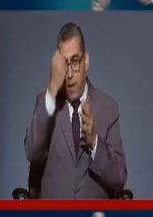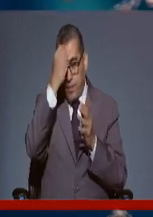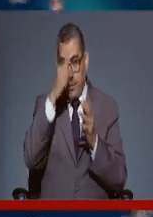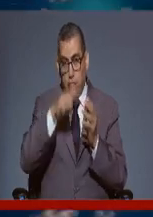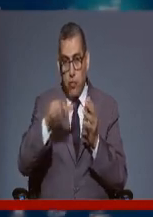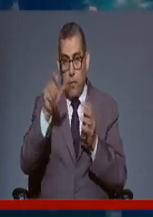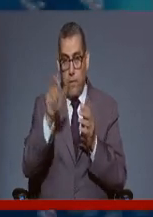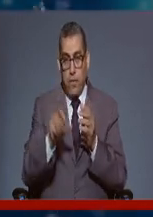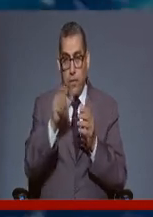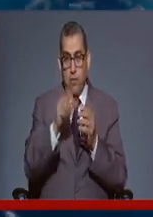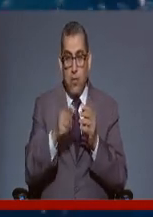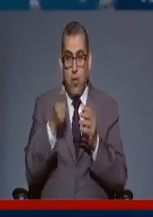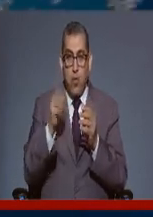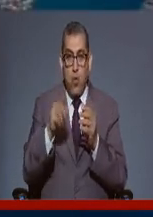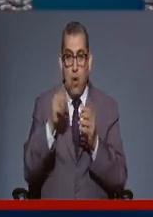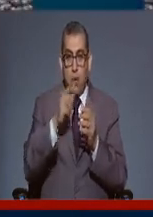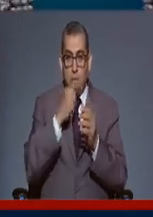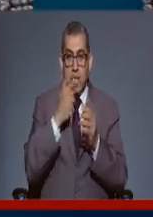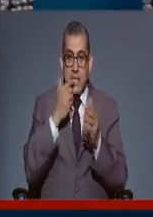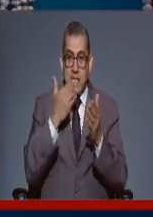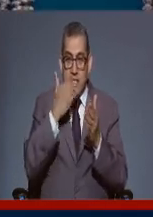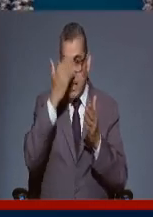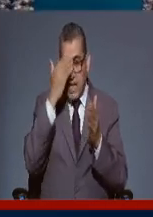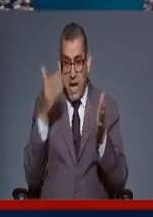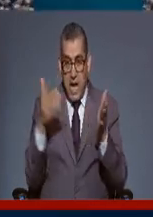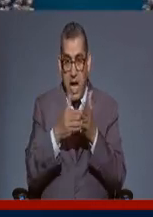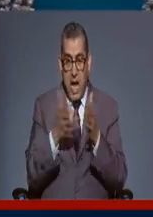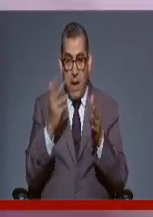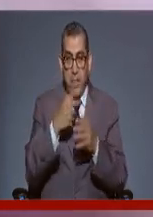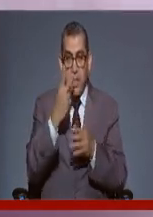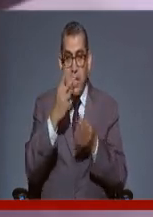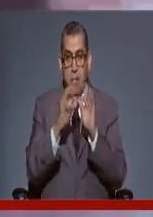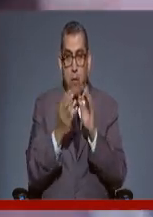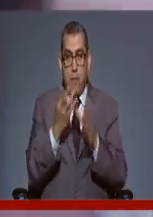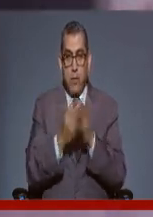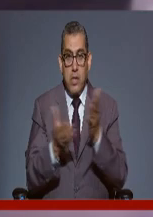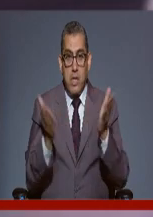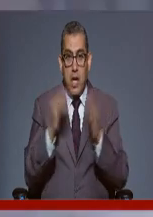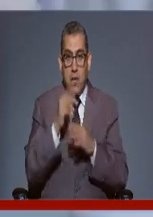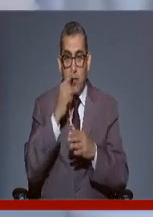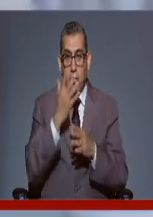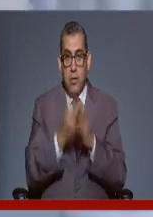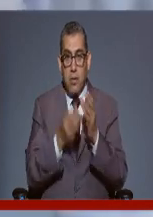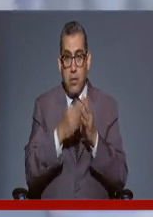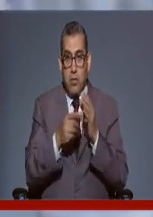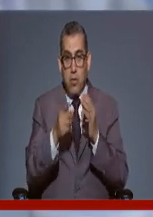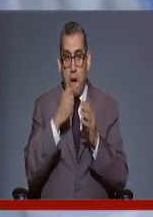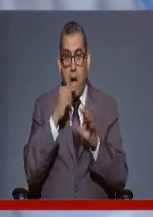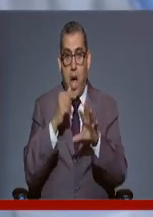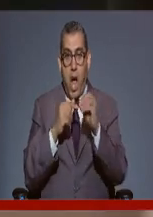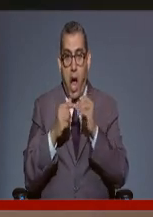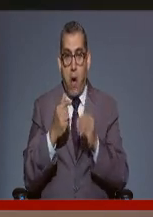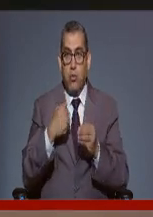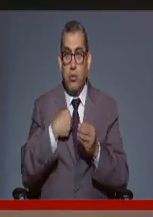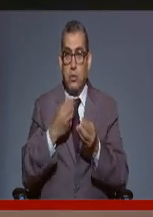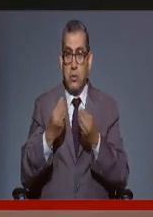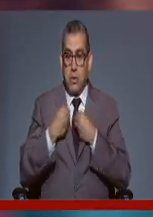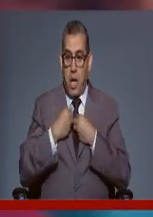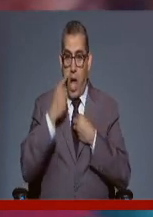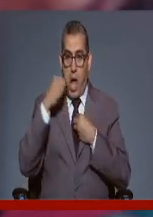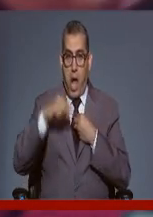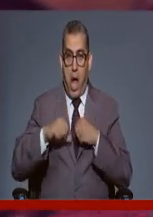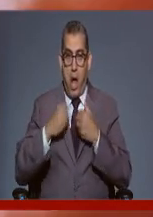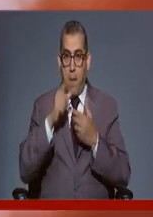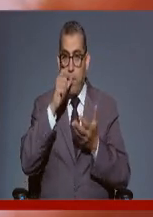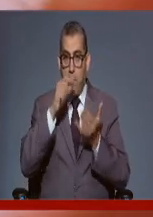مولود يعني مع نهايه السنه هنزيد اكتر من اثنين مليون نسمه كل مولود منهم عنده متطلبات اساسيه للحياه محتاج